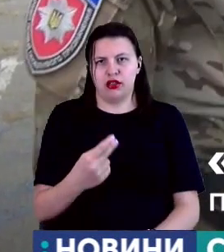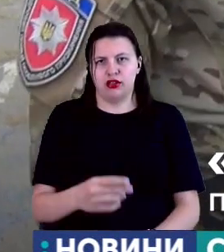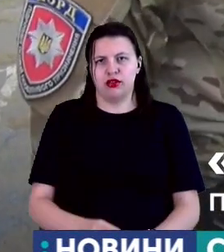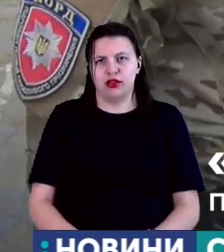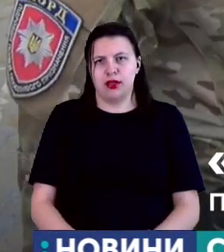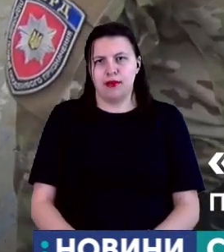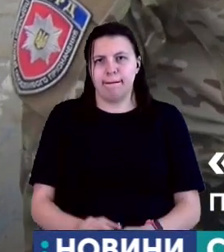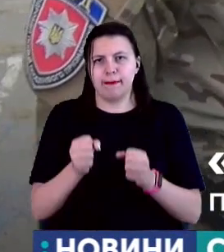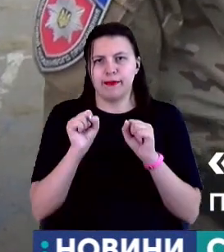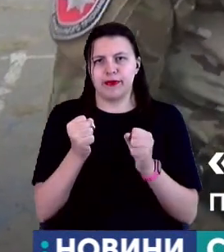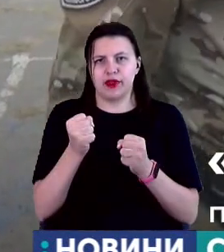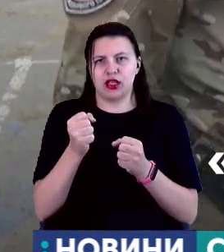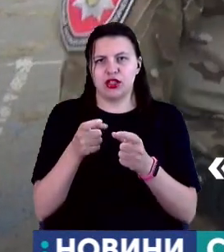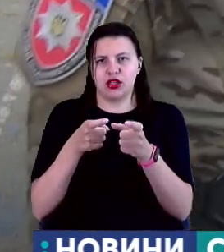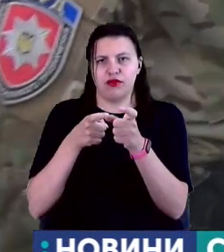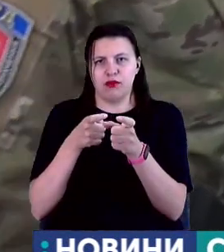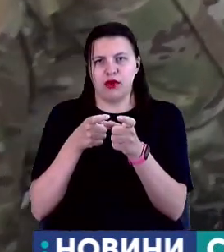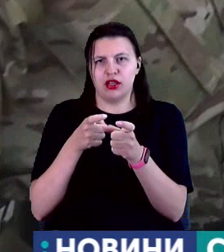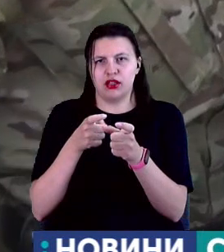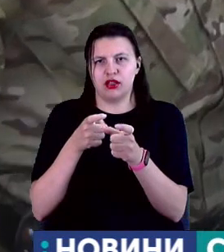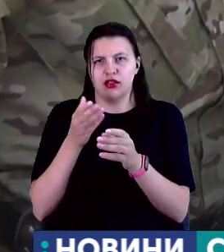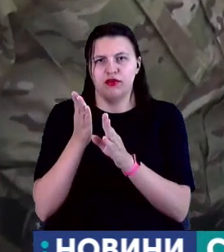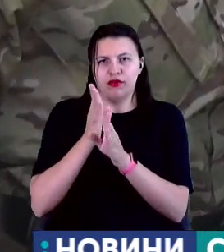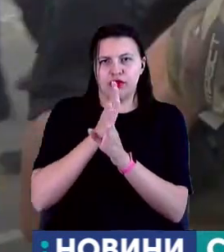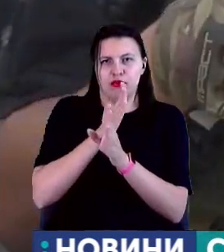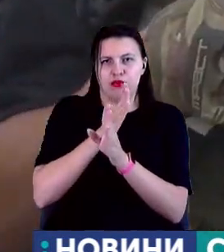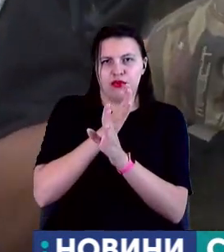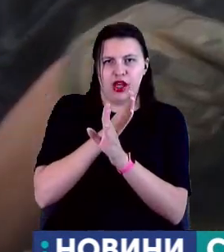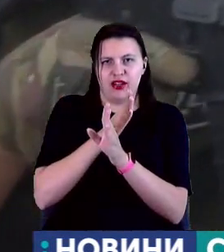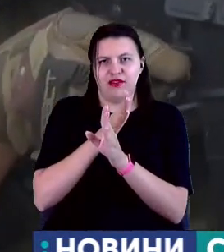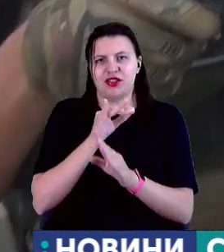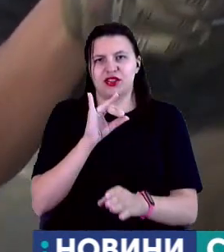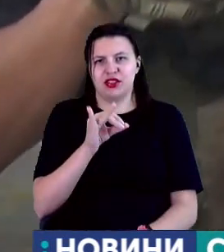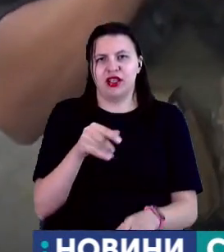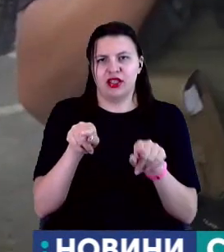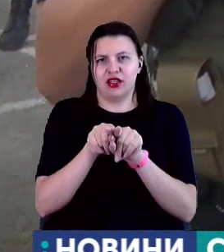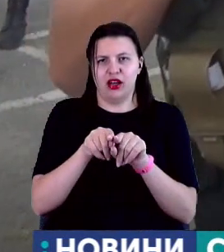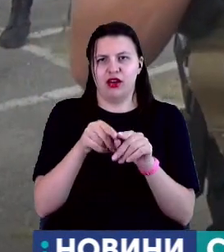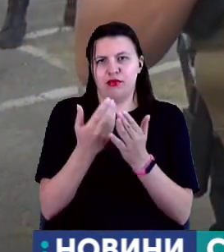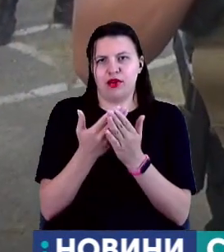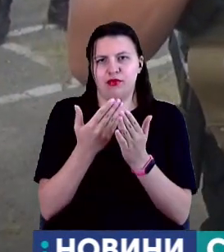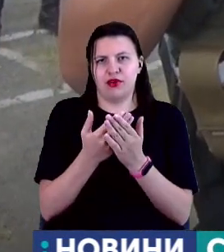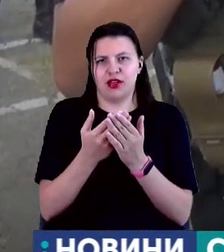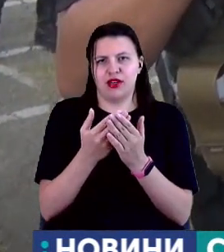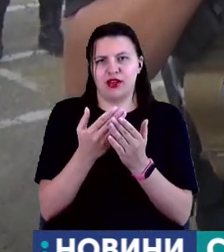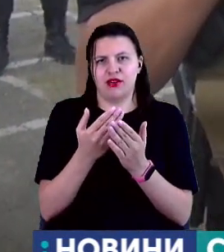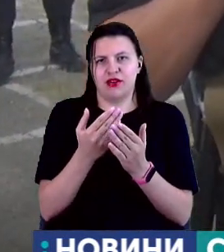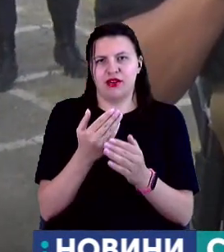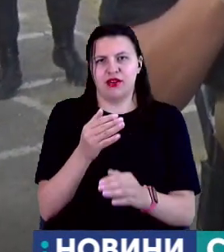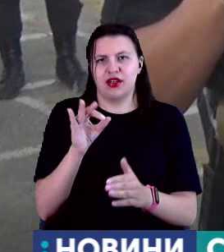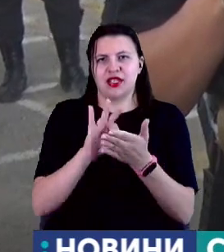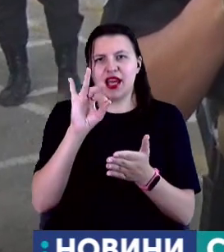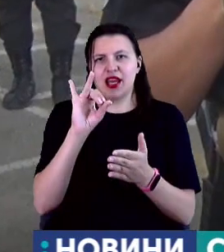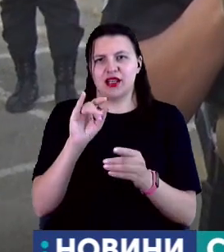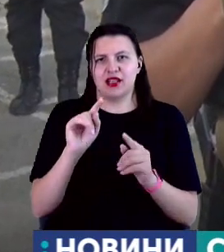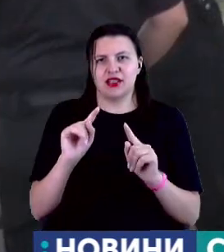ноги к ньому, фронтально. І от така от приблизно ваша позиція. Цель і задержання. Якщо побачив цель, то